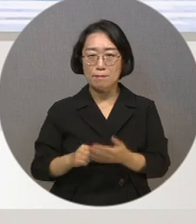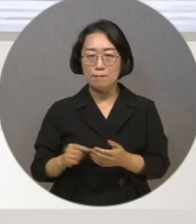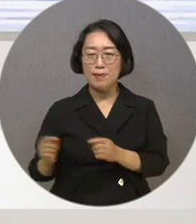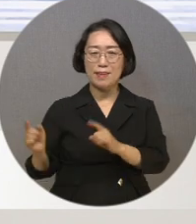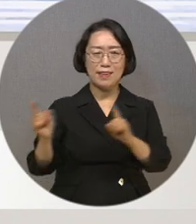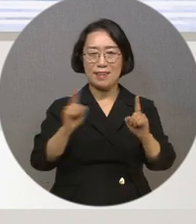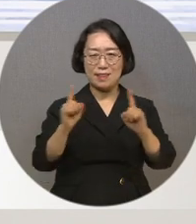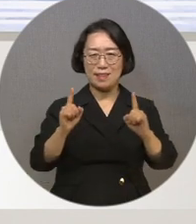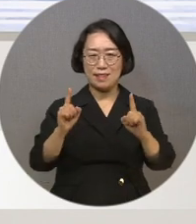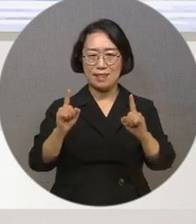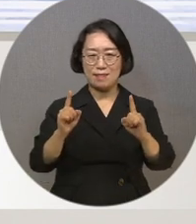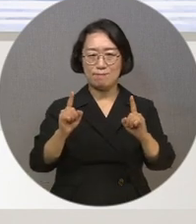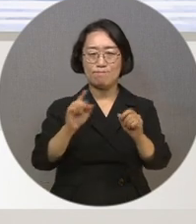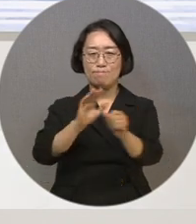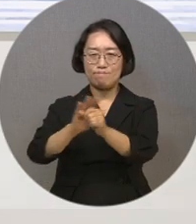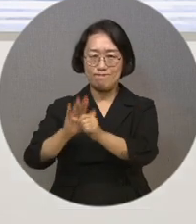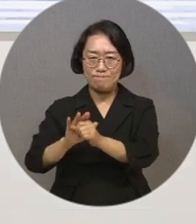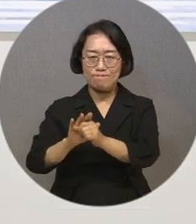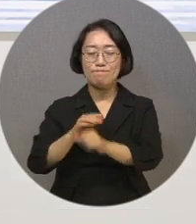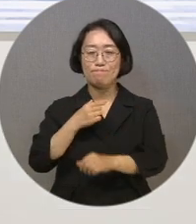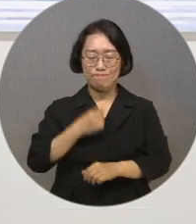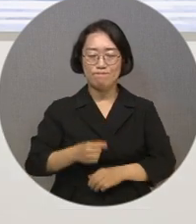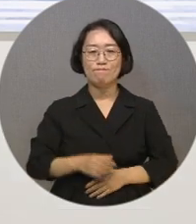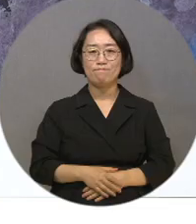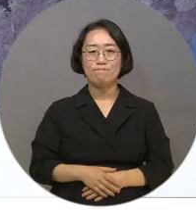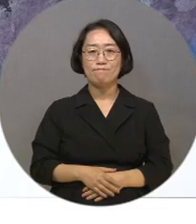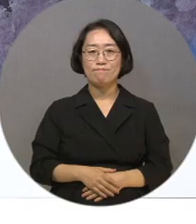힐링을 얻었으면 합니다.